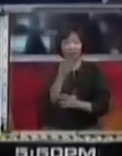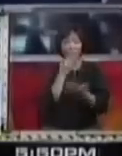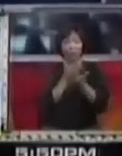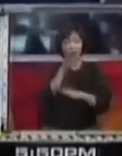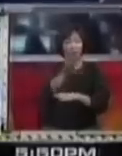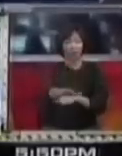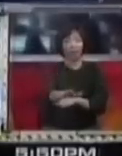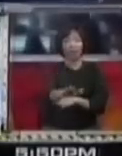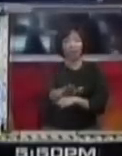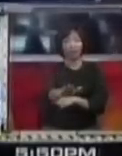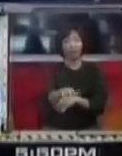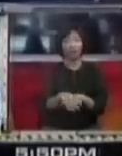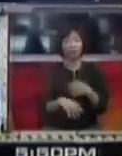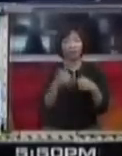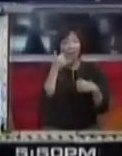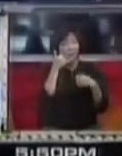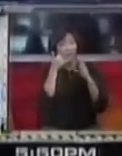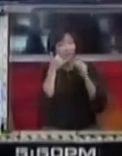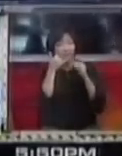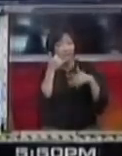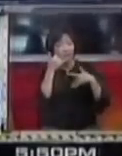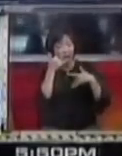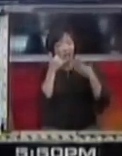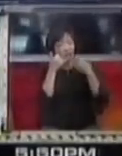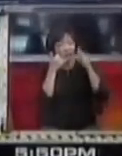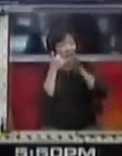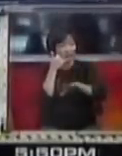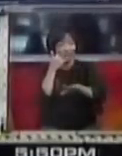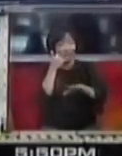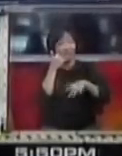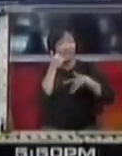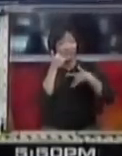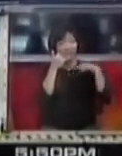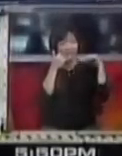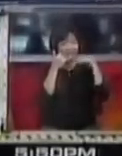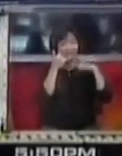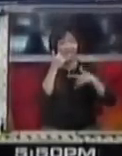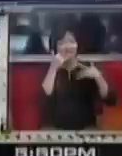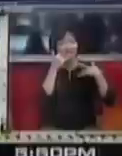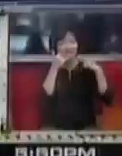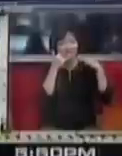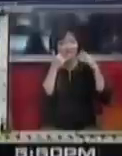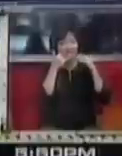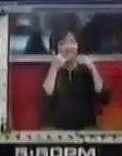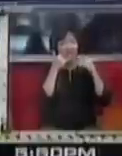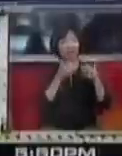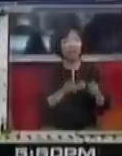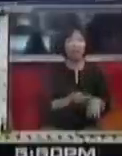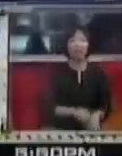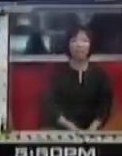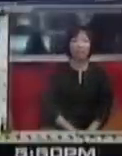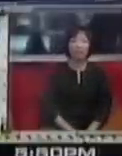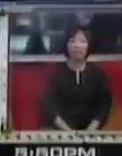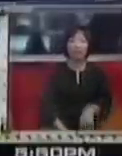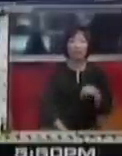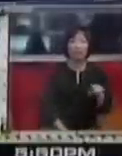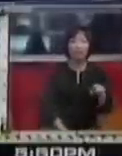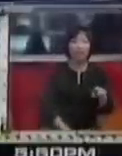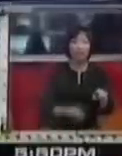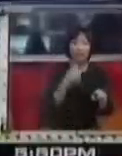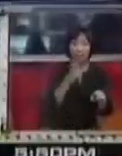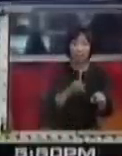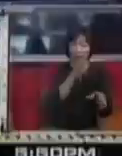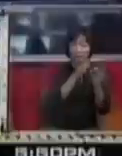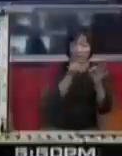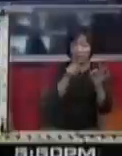Chairman. Chairman? Good afternoon po, sir. Apo. Yes, sir. Chairman, maganda po yung narinig ko sa inyo kanina na sabi nyo